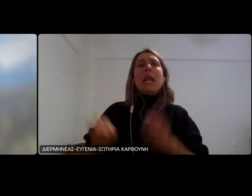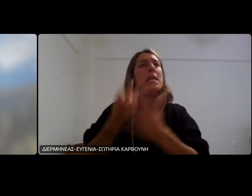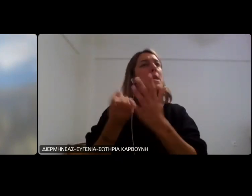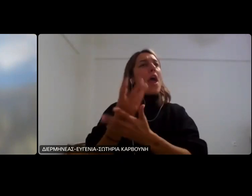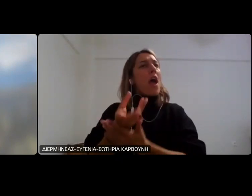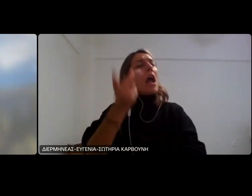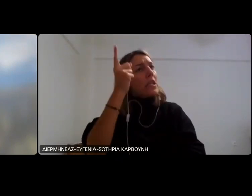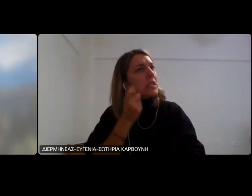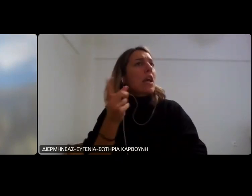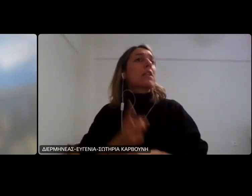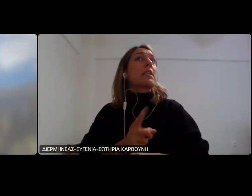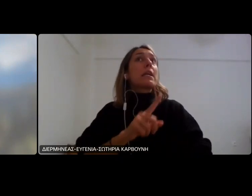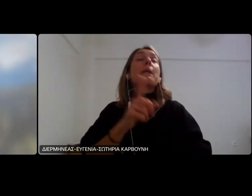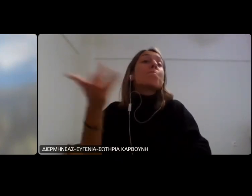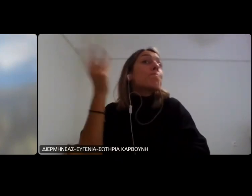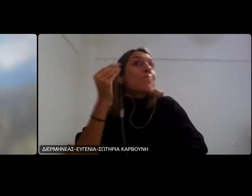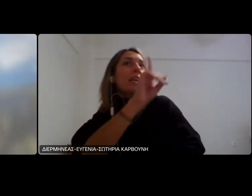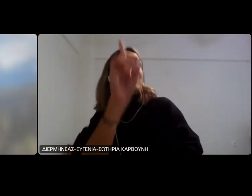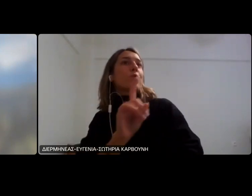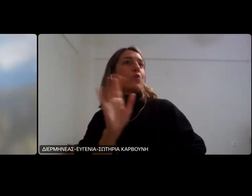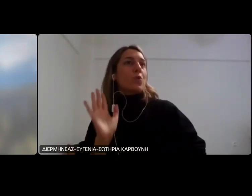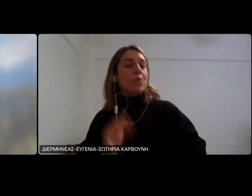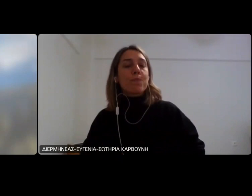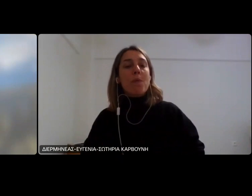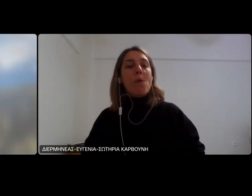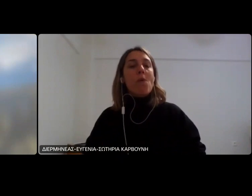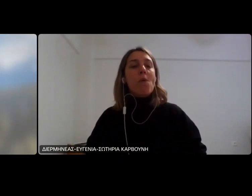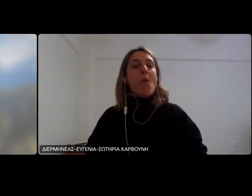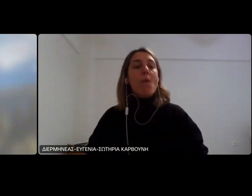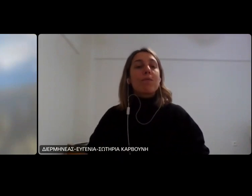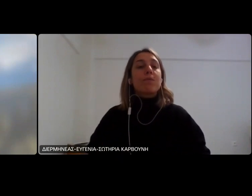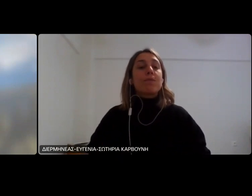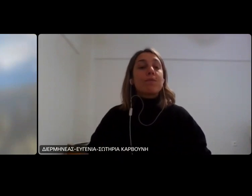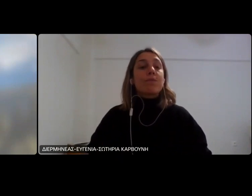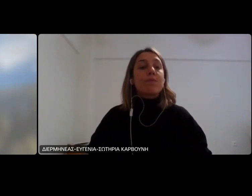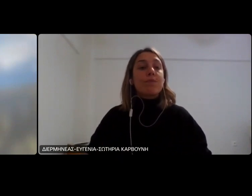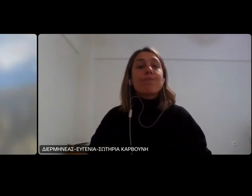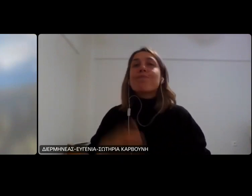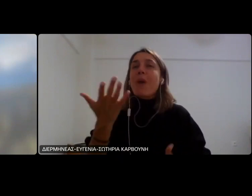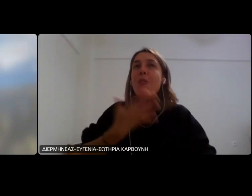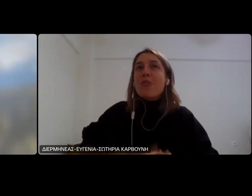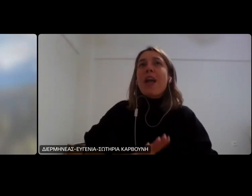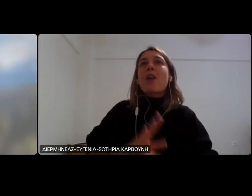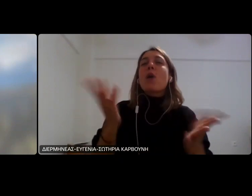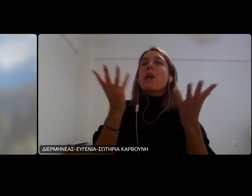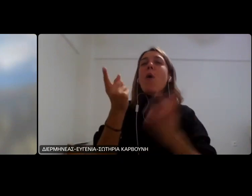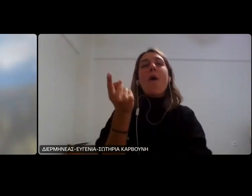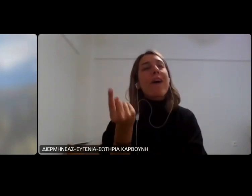ακούσει, αλλά για να κάνουμε λίγο έτσι να δούμε λίγο με ένα κριτικό μάτι κάποια